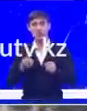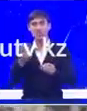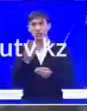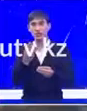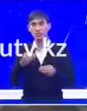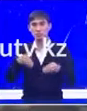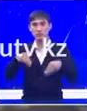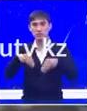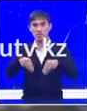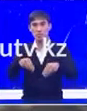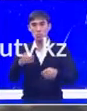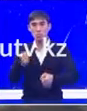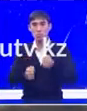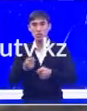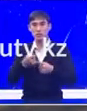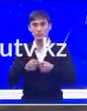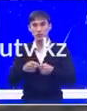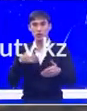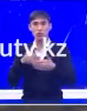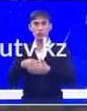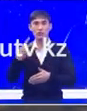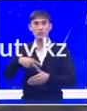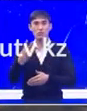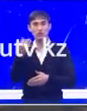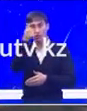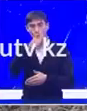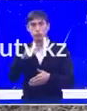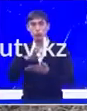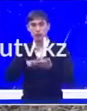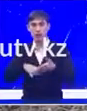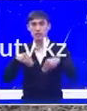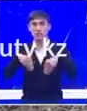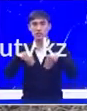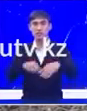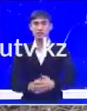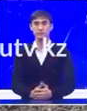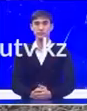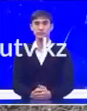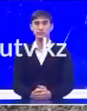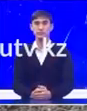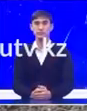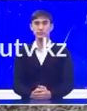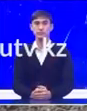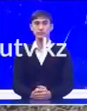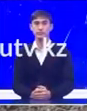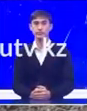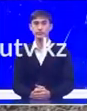в регионе будут продолжаться до 2025 года аделя к жарке на vogue ball at an тело в телеканал спицу